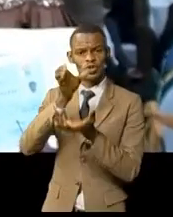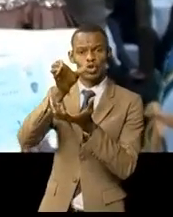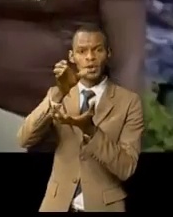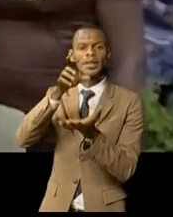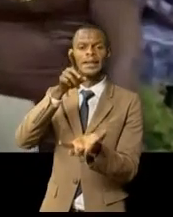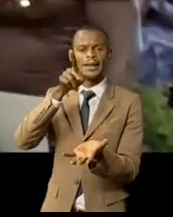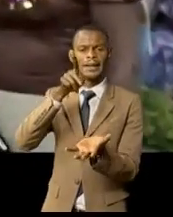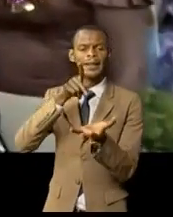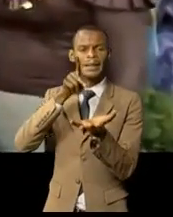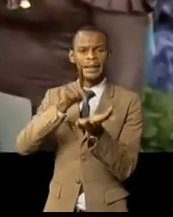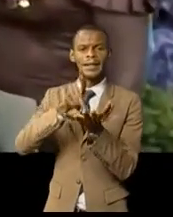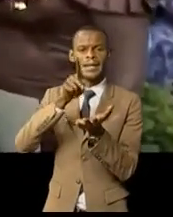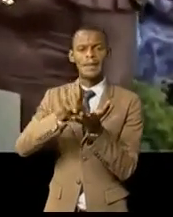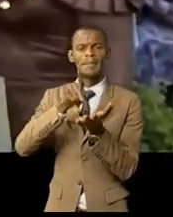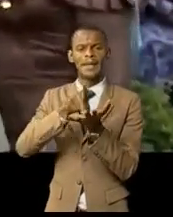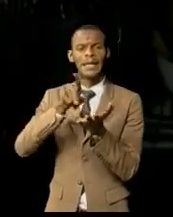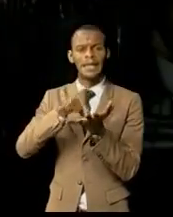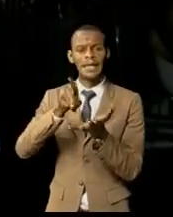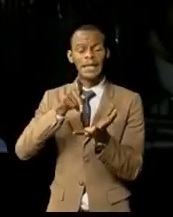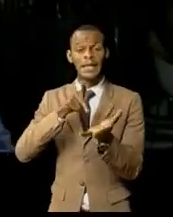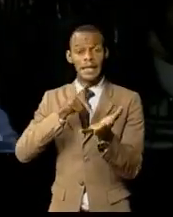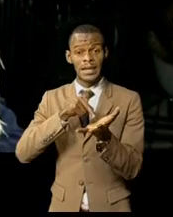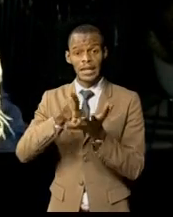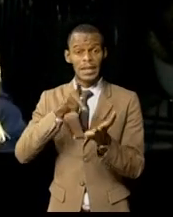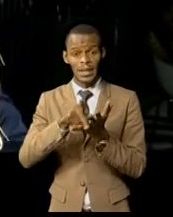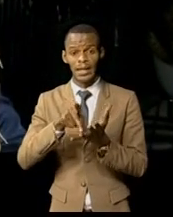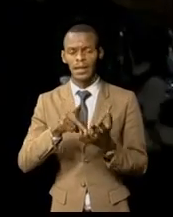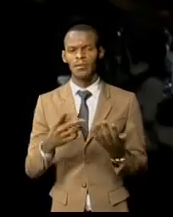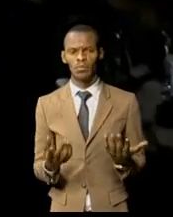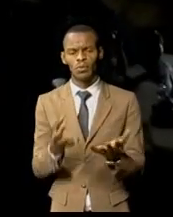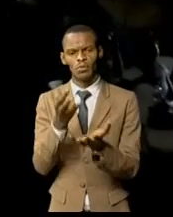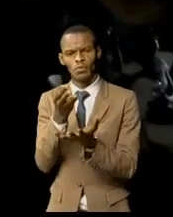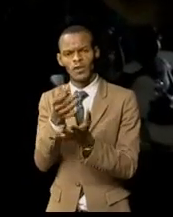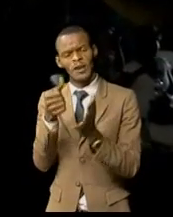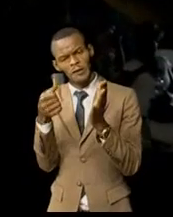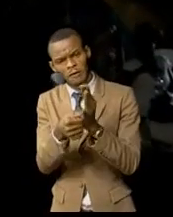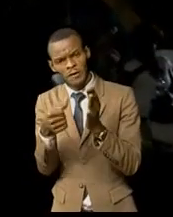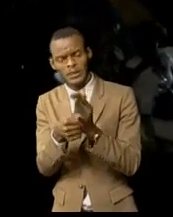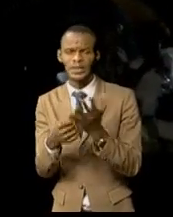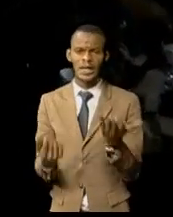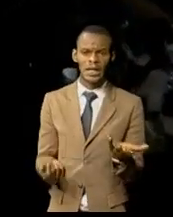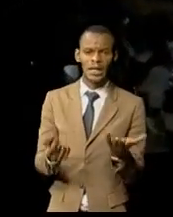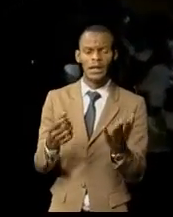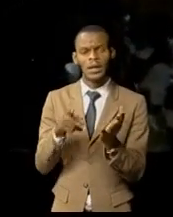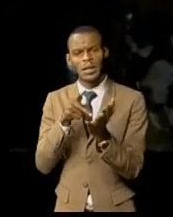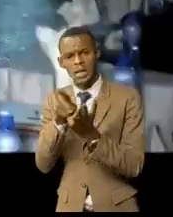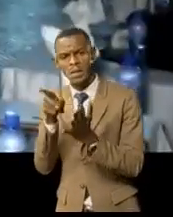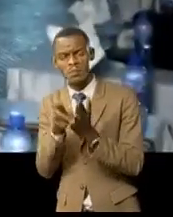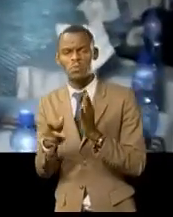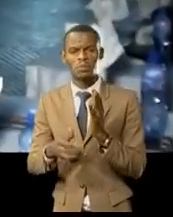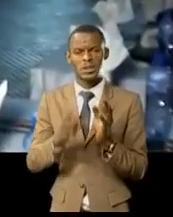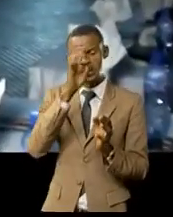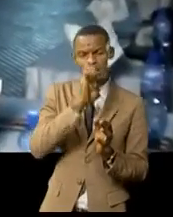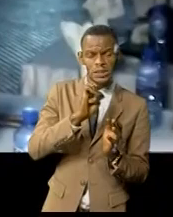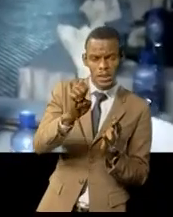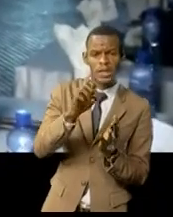paix, le prix des bravoures, le prix du civisme fiscal, le prix du patriotisme, le prix d'excellence,